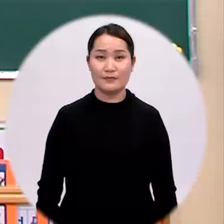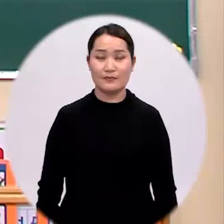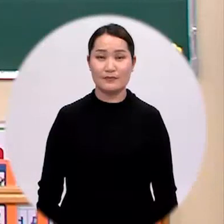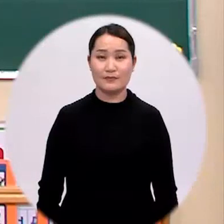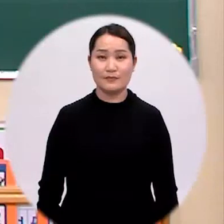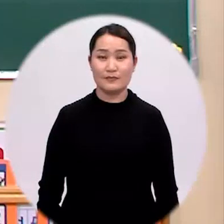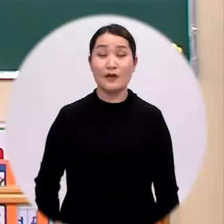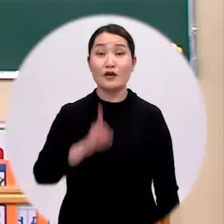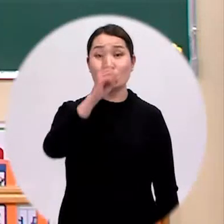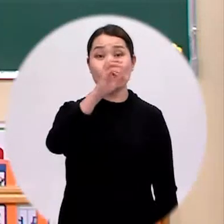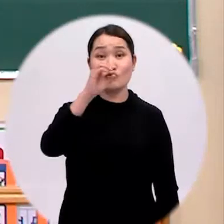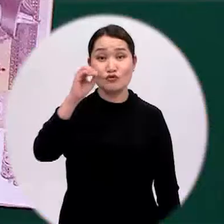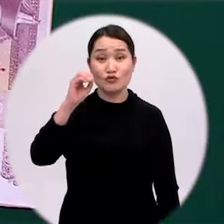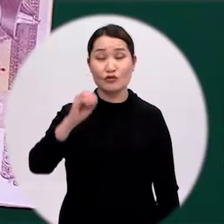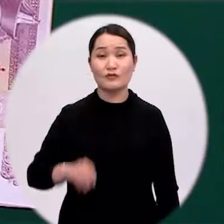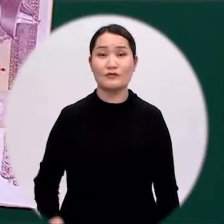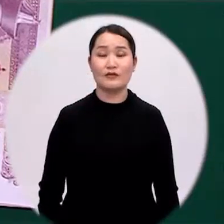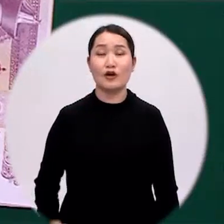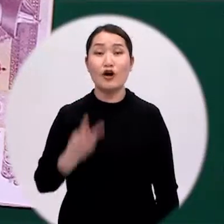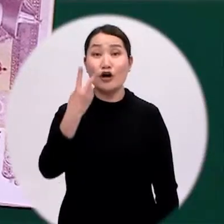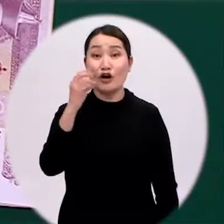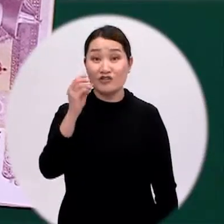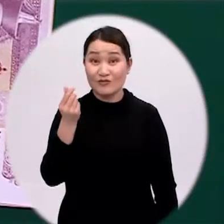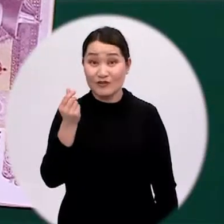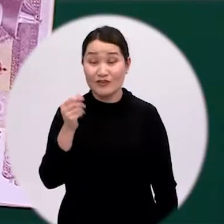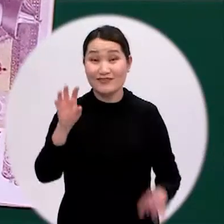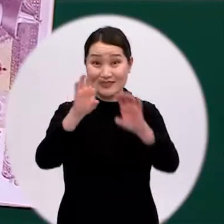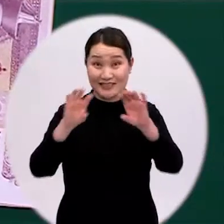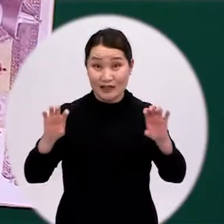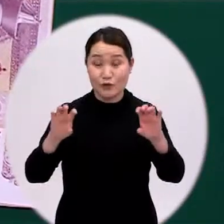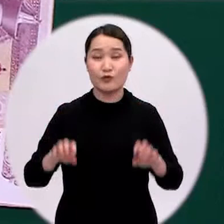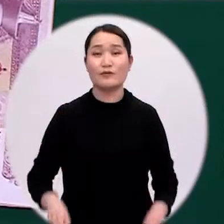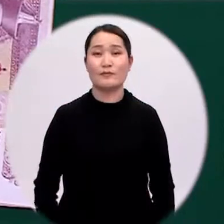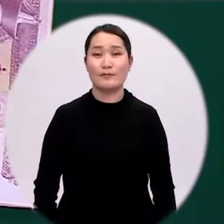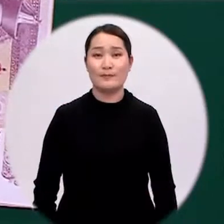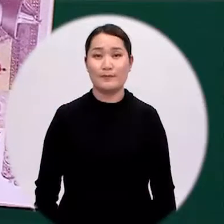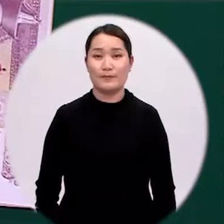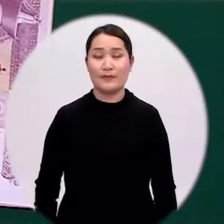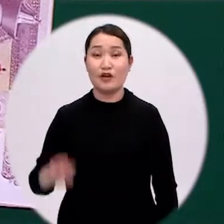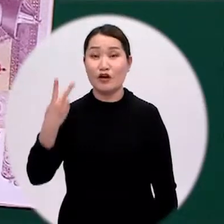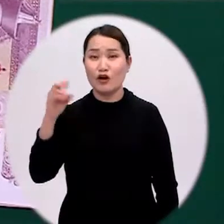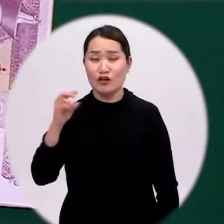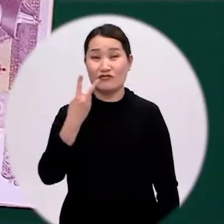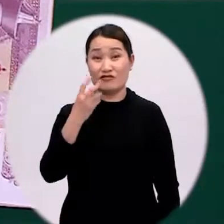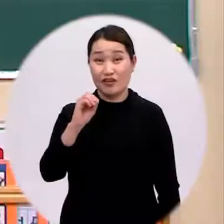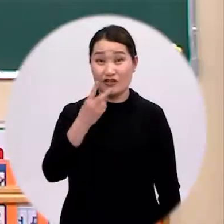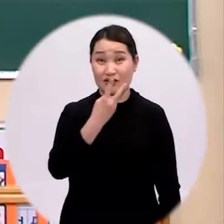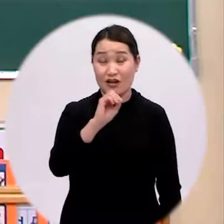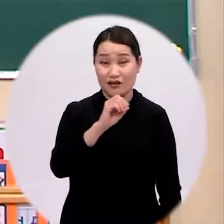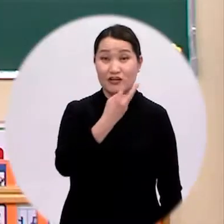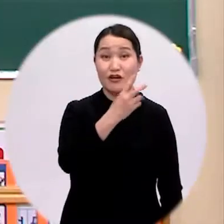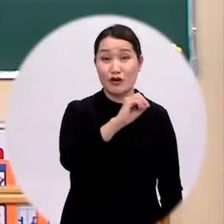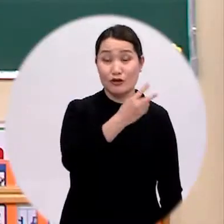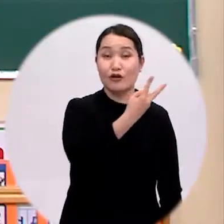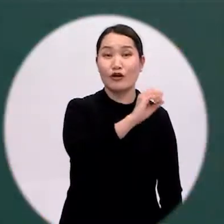Тийм ээ хүүхдүүдээ 100 төгрөгийг 20-ийн дэвсгэртээр задалбал 5 ширхэг 20 болж байна. Дэвтэр